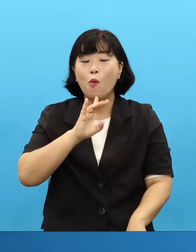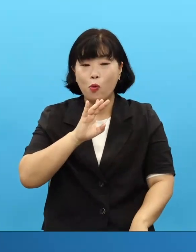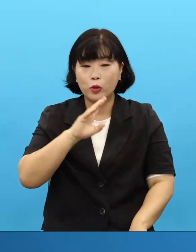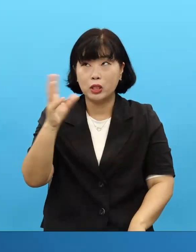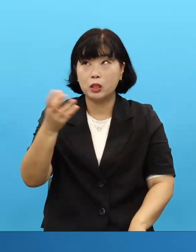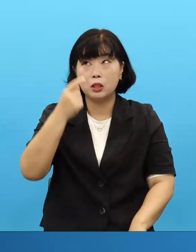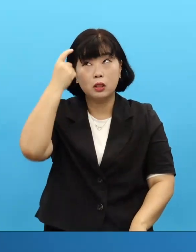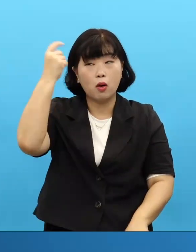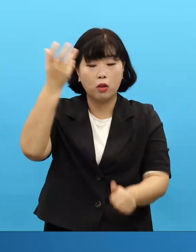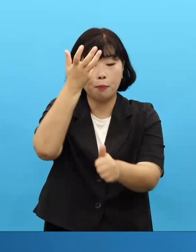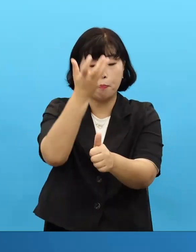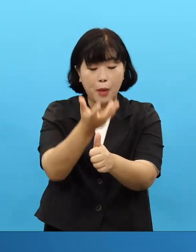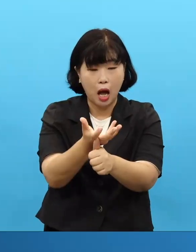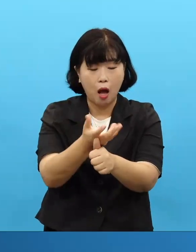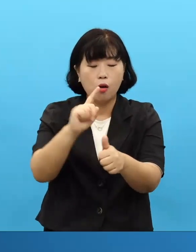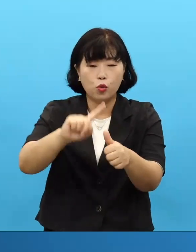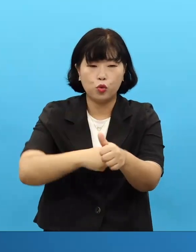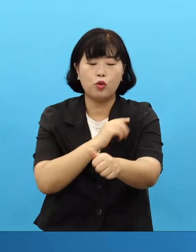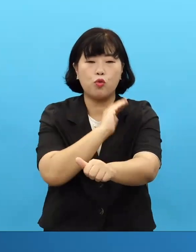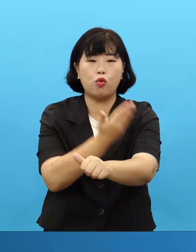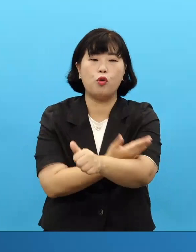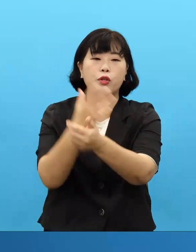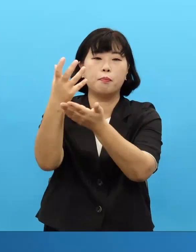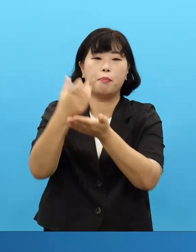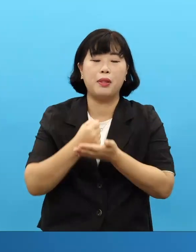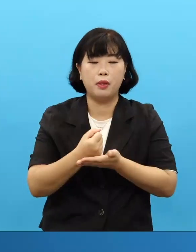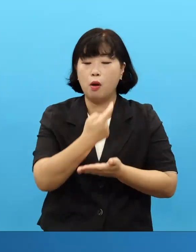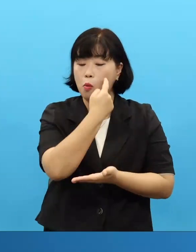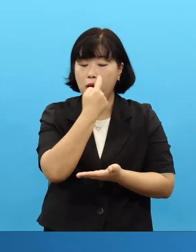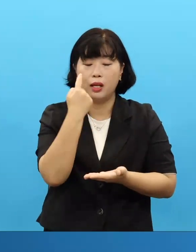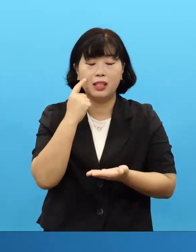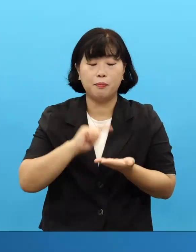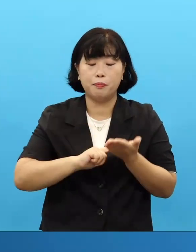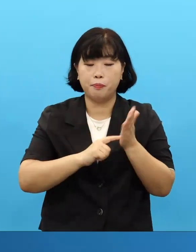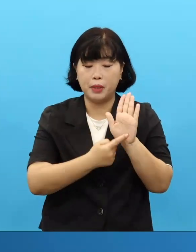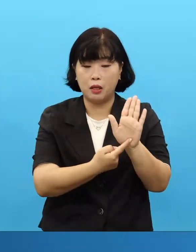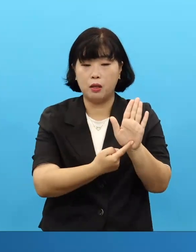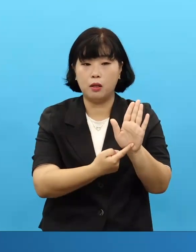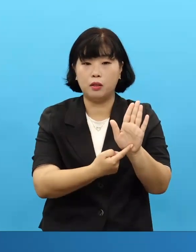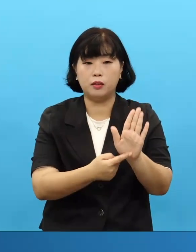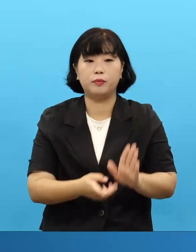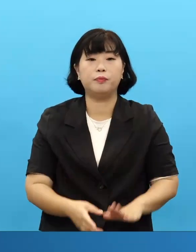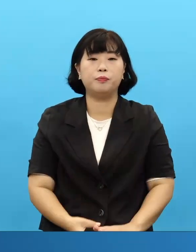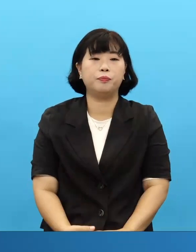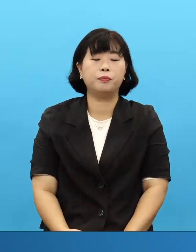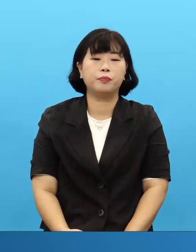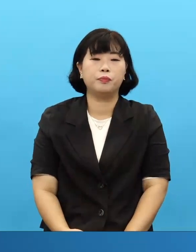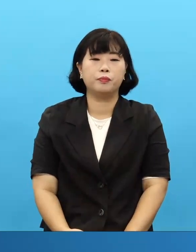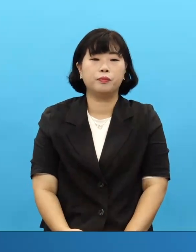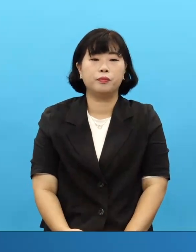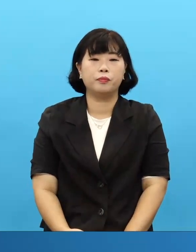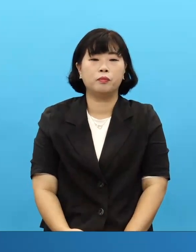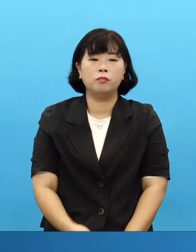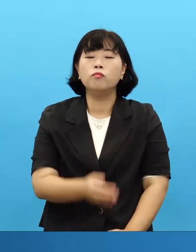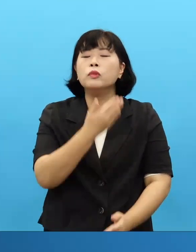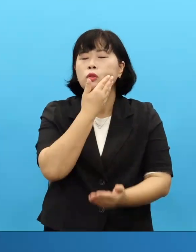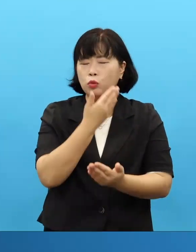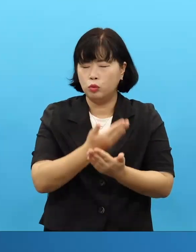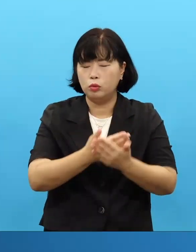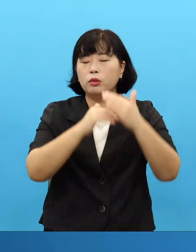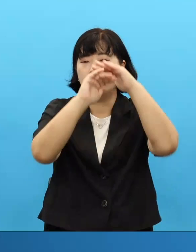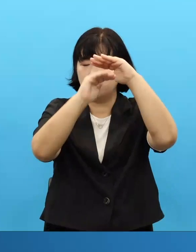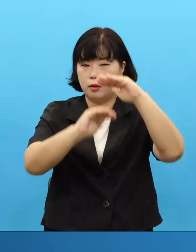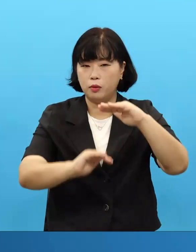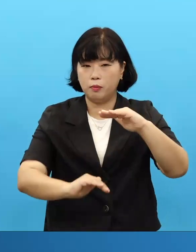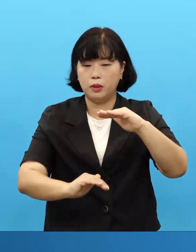임하시면 권능을 받게 될 것입니다. With nothing else will it work, but you will receive power when the Holy Spirit comes upon you. It's only. 굉장히 중요한 거죠. This is very